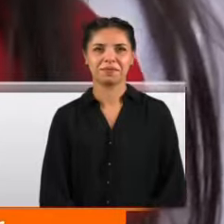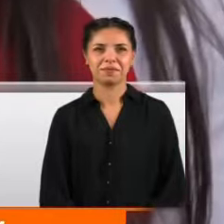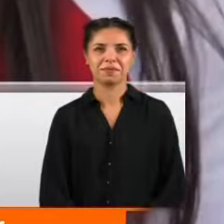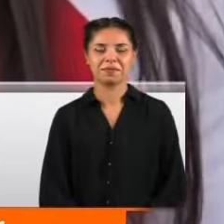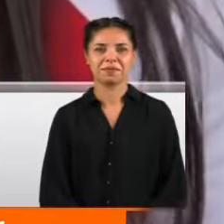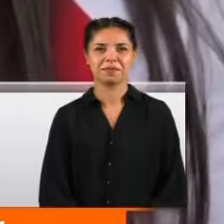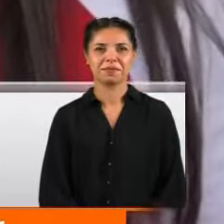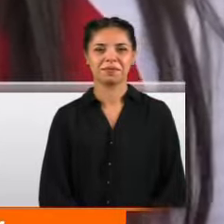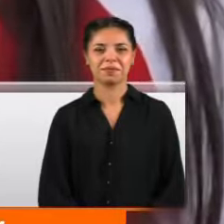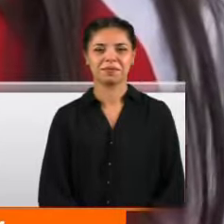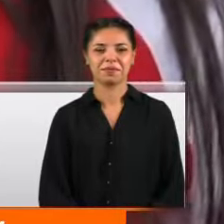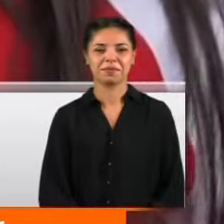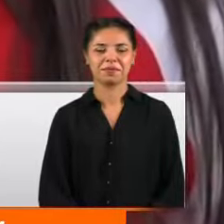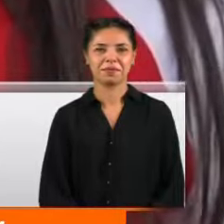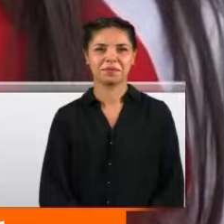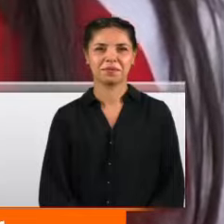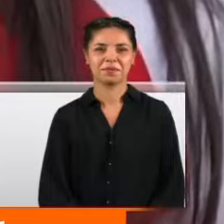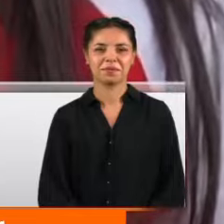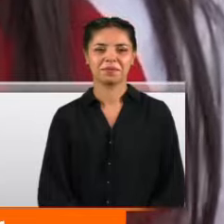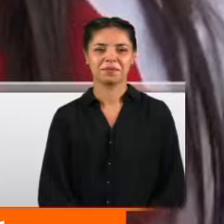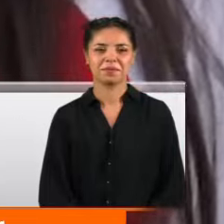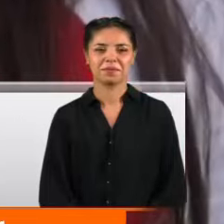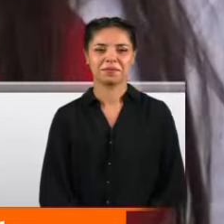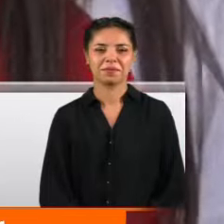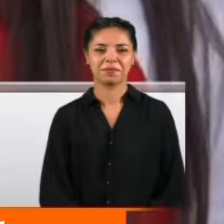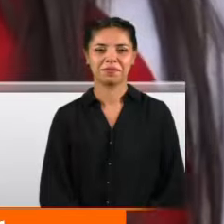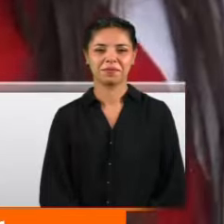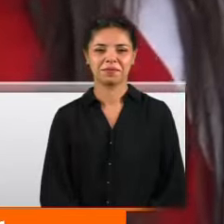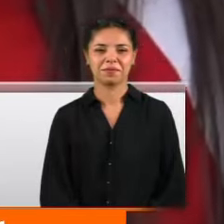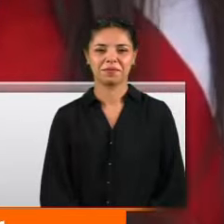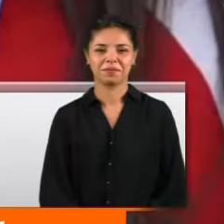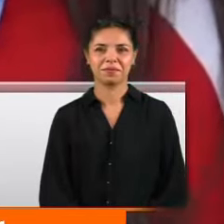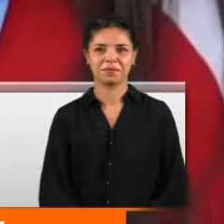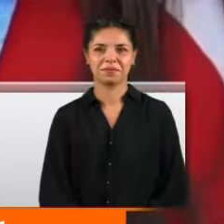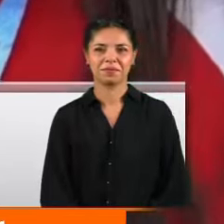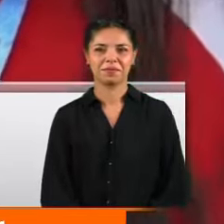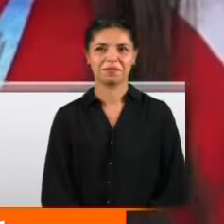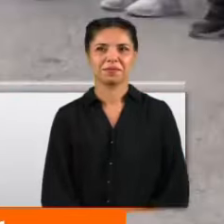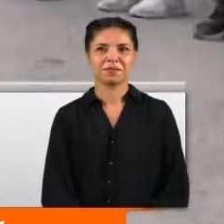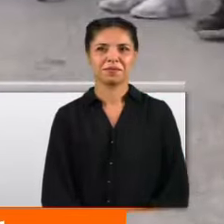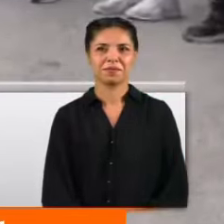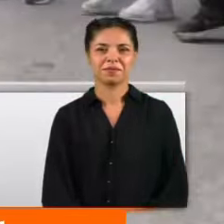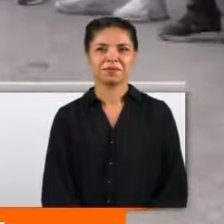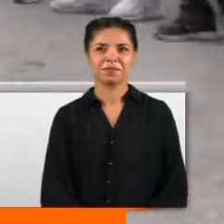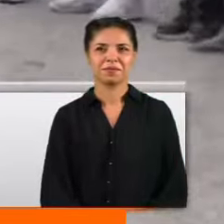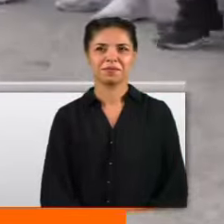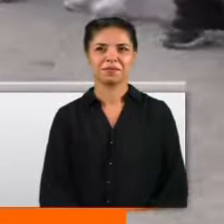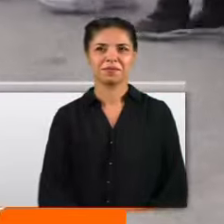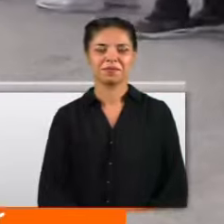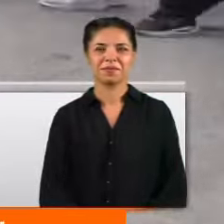Sizin yolunuzda ışık tutabilecek insanlarla yolunuza devam edin. Işığınızı söndürecek insanlarla değil.